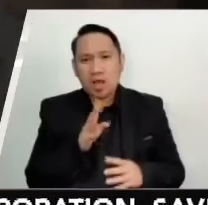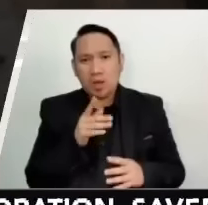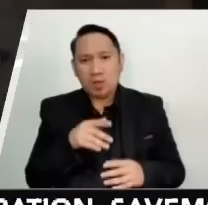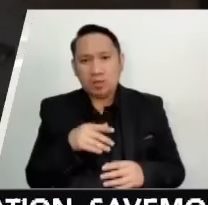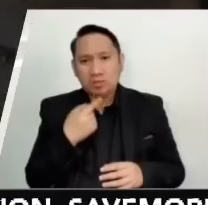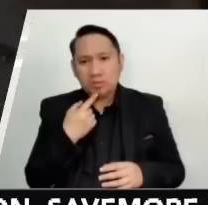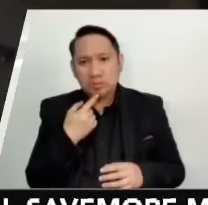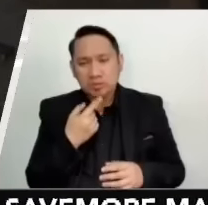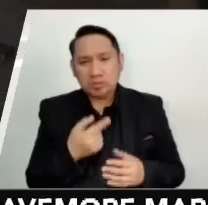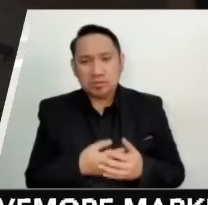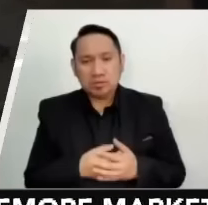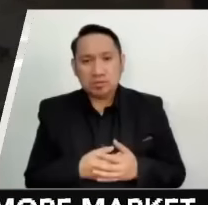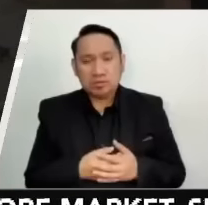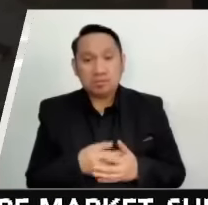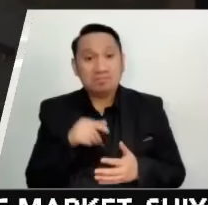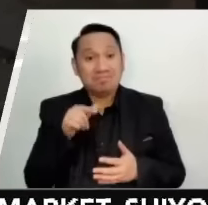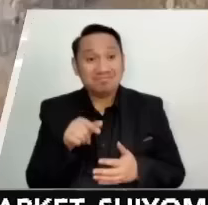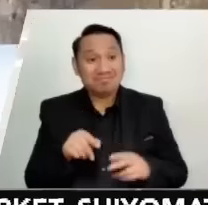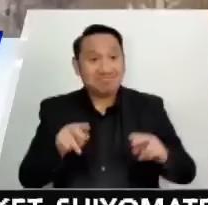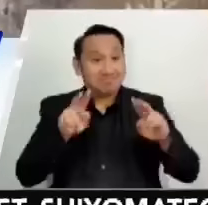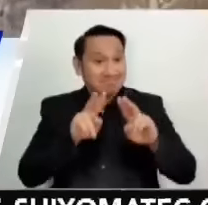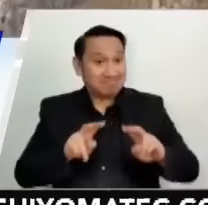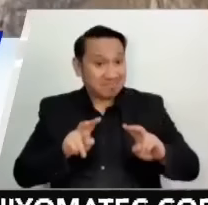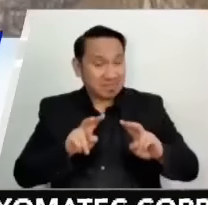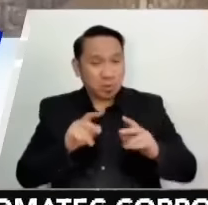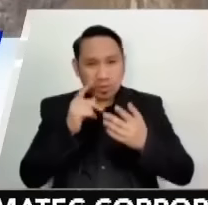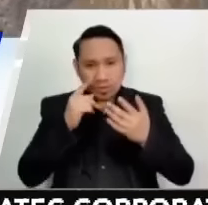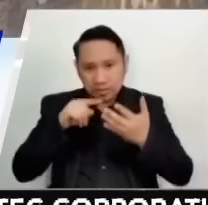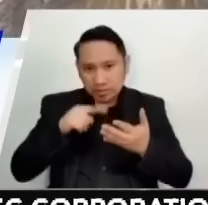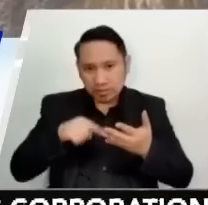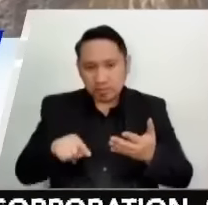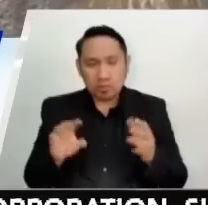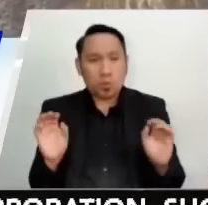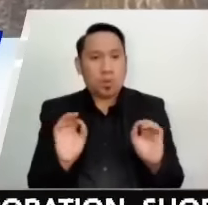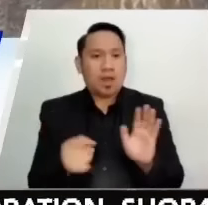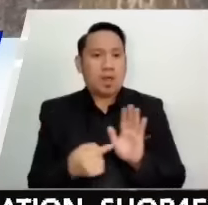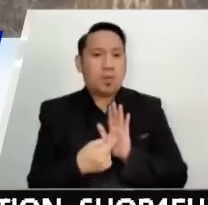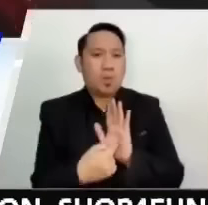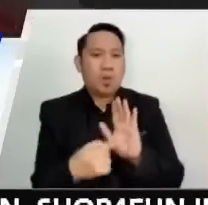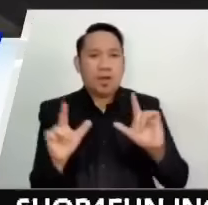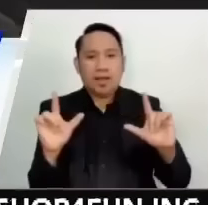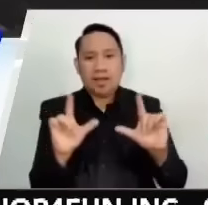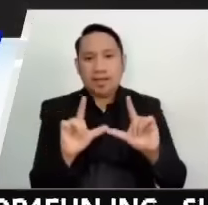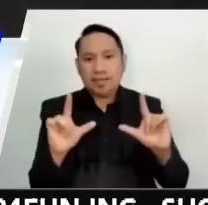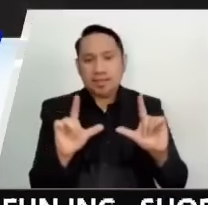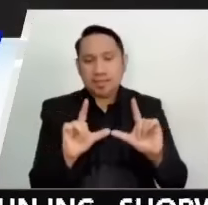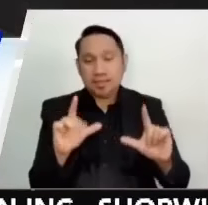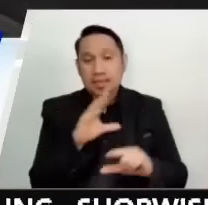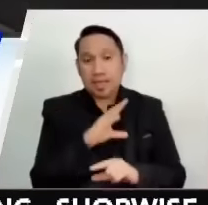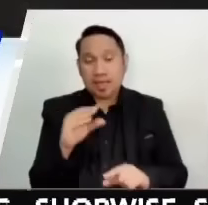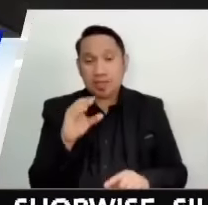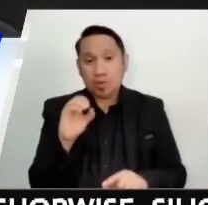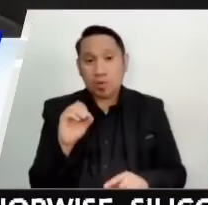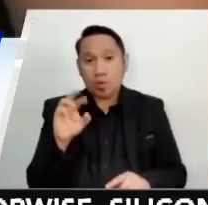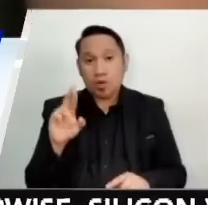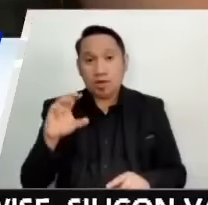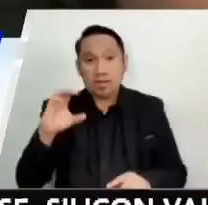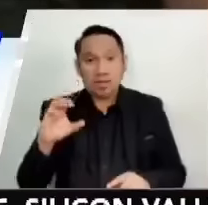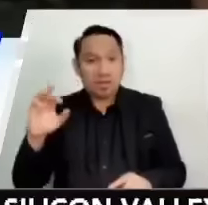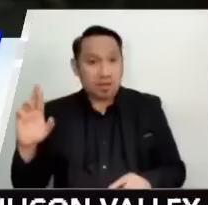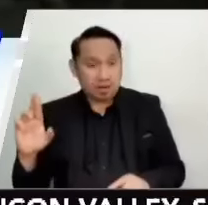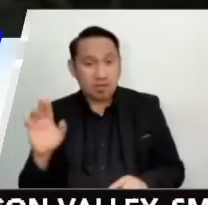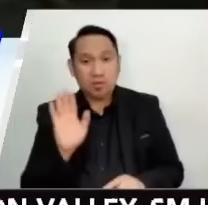Sa inisyal na investigasyon ng MMDA, walang maipakitang lisensya ang driver, gayon din ang ORCR ng minamaneho niyang sasakyan.